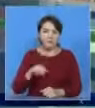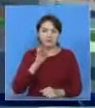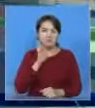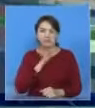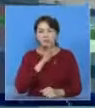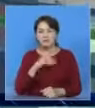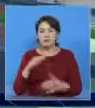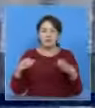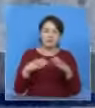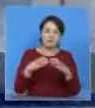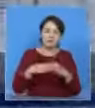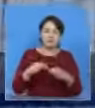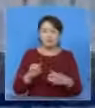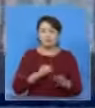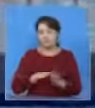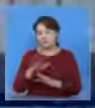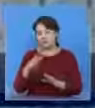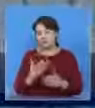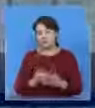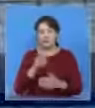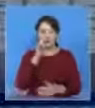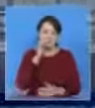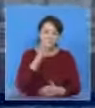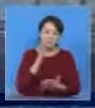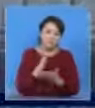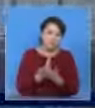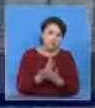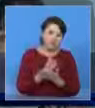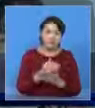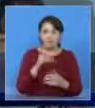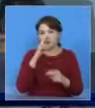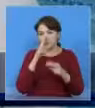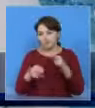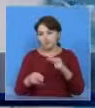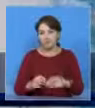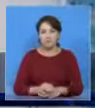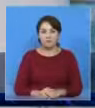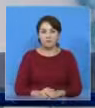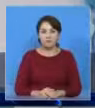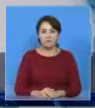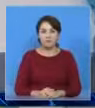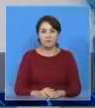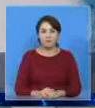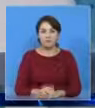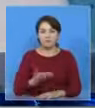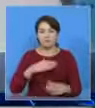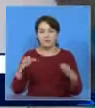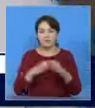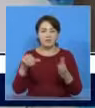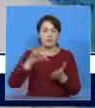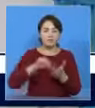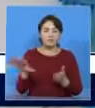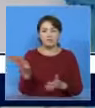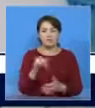сборной примут участие в чемпионате в полном составе, а вот мужской сборной есть определенные потери. Наша команда выступает во